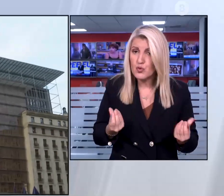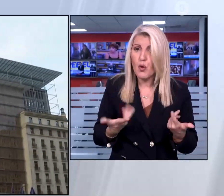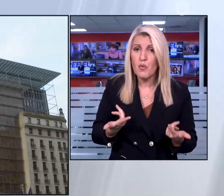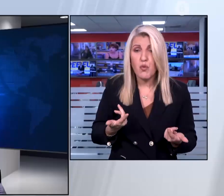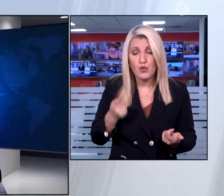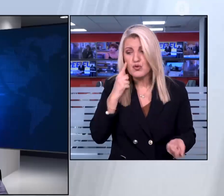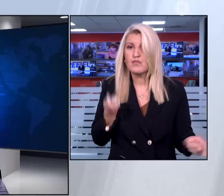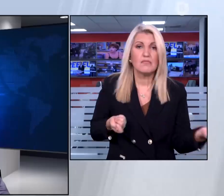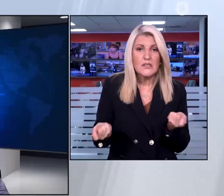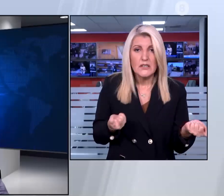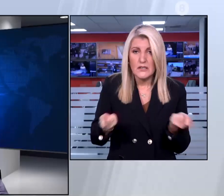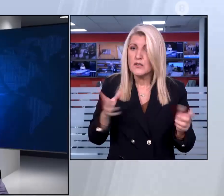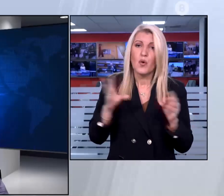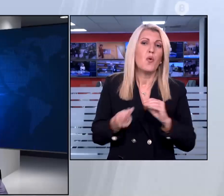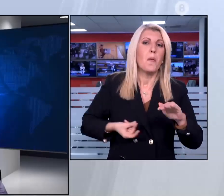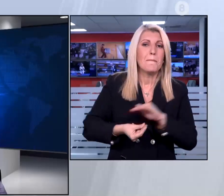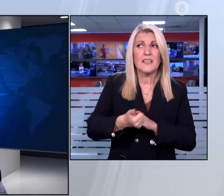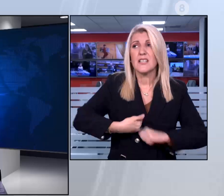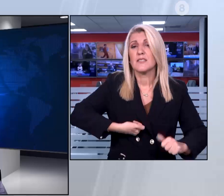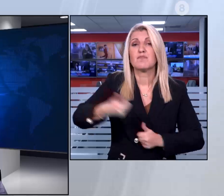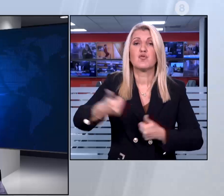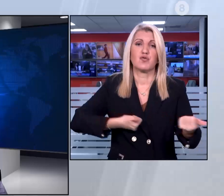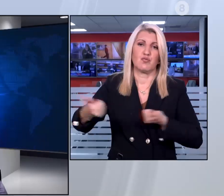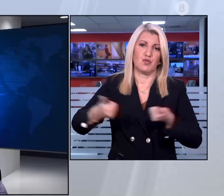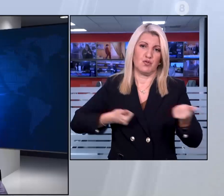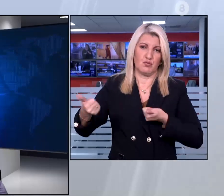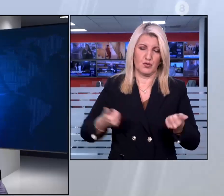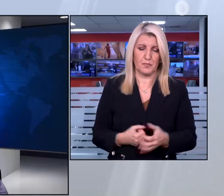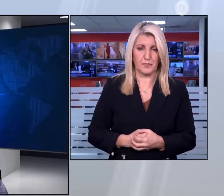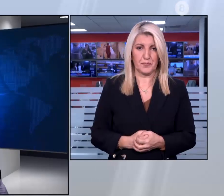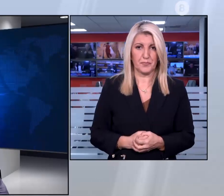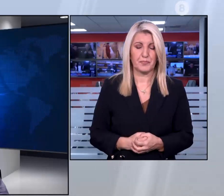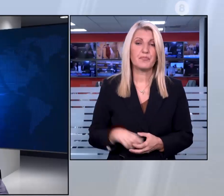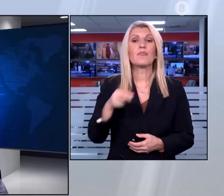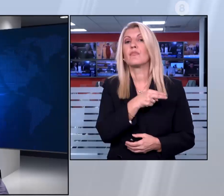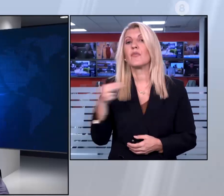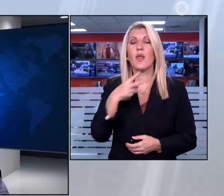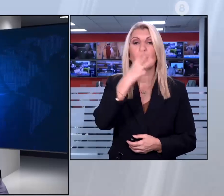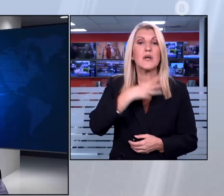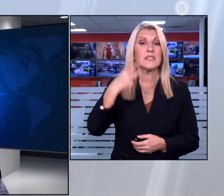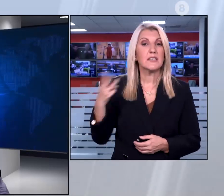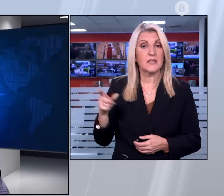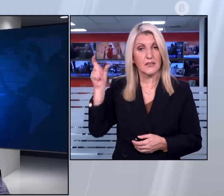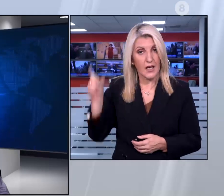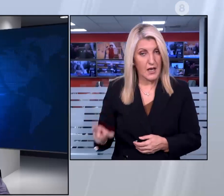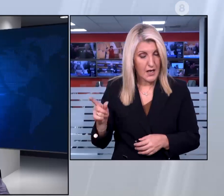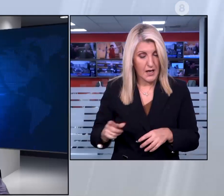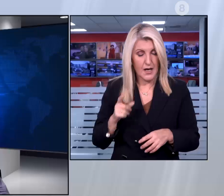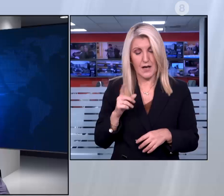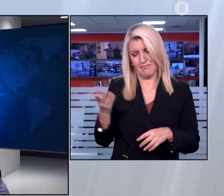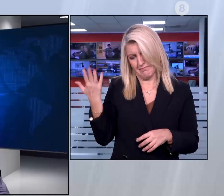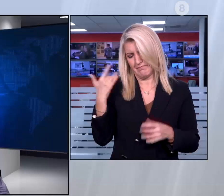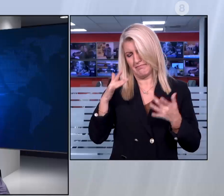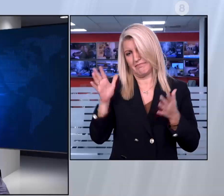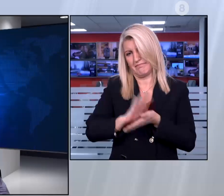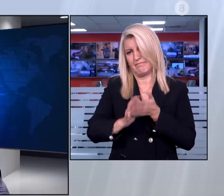επιστροφών. Μαθαίνει το ρήγμα στον ΣΥΡΙΖΑ με τον Στέφανο Κασελάκη να συνεχίζει να κινείται σε προεκλογικούς ρυθμούς παρά τον αποκλεισμό του